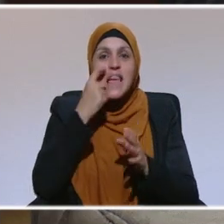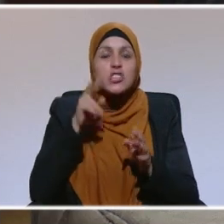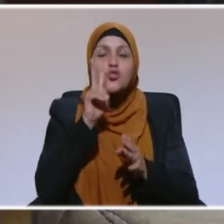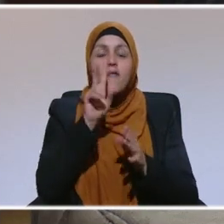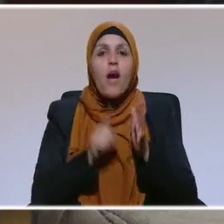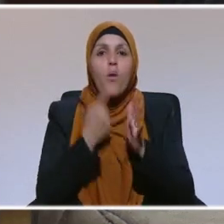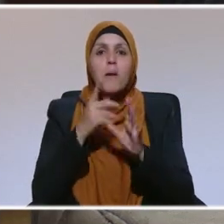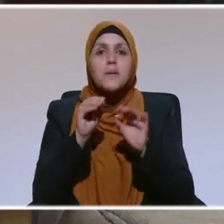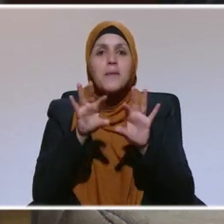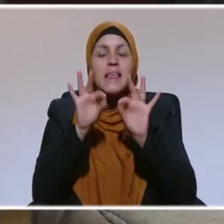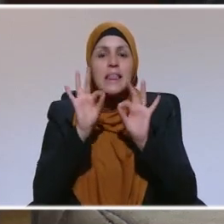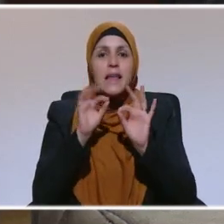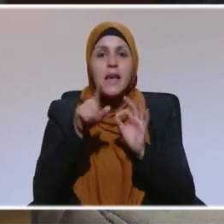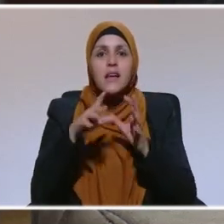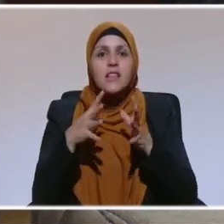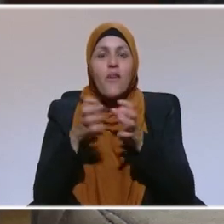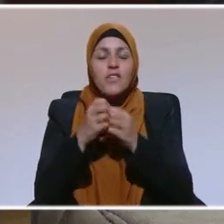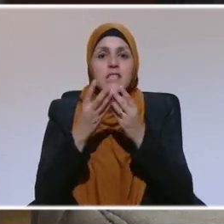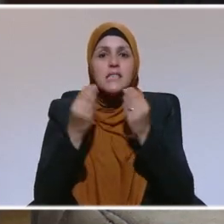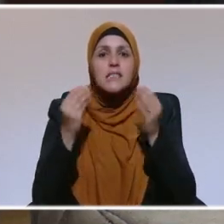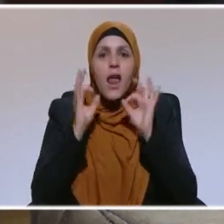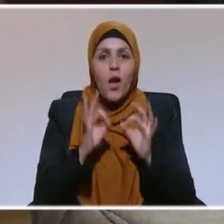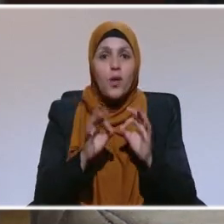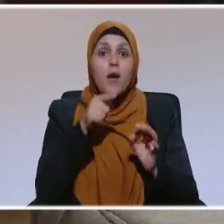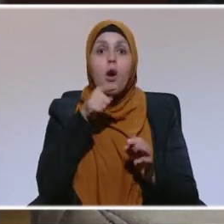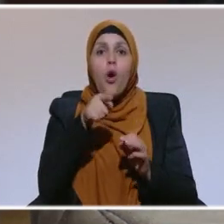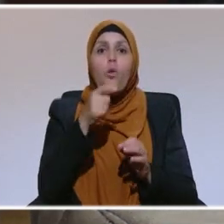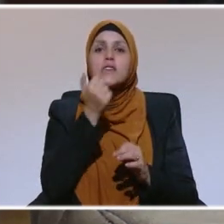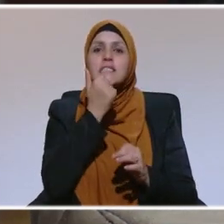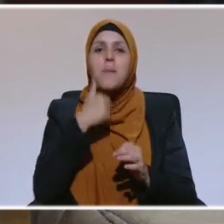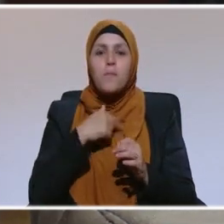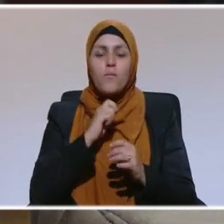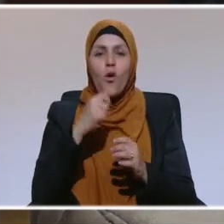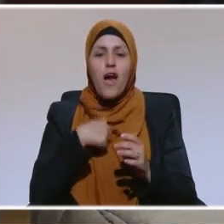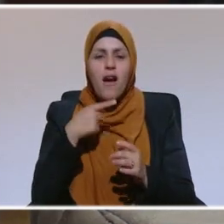فيها تفاصيل كتير قوي، فهو ده اللي شدني المسلسل عامة يعني.